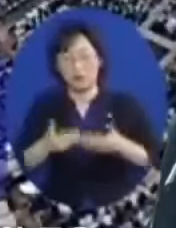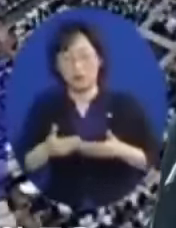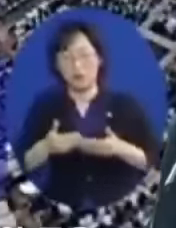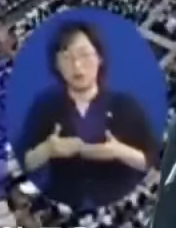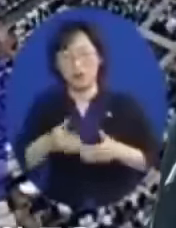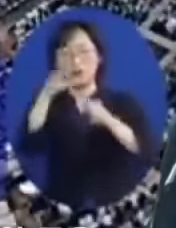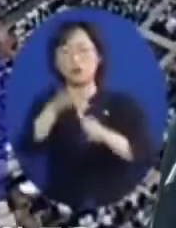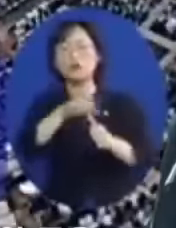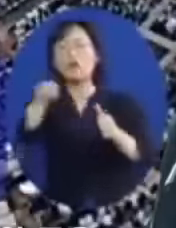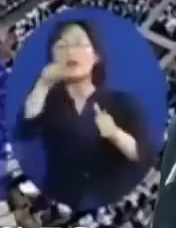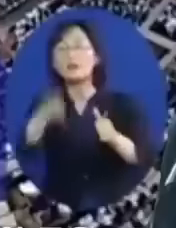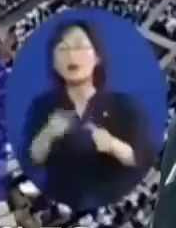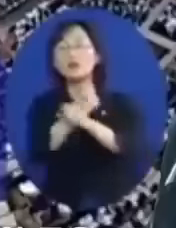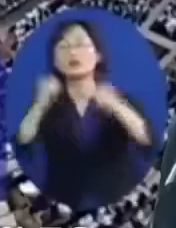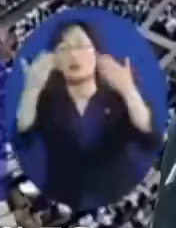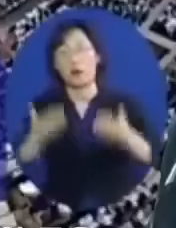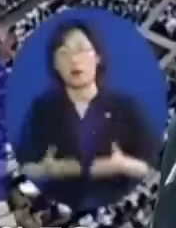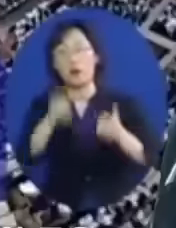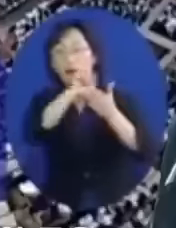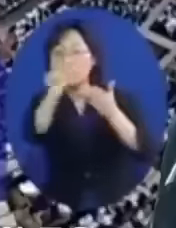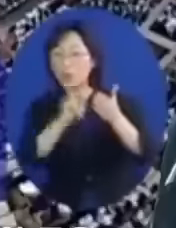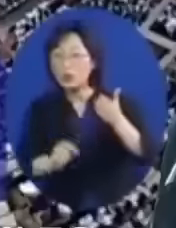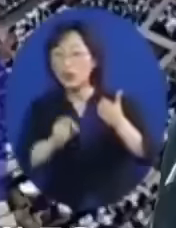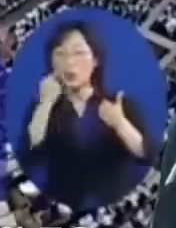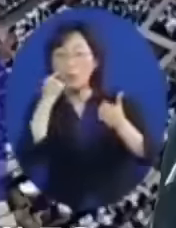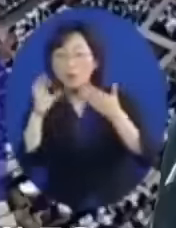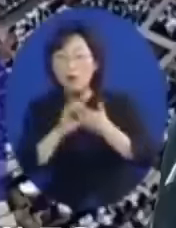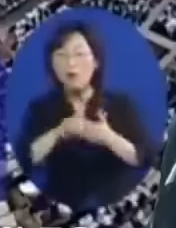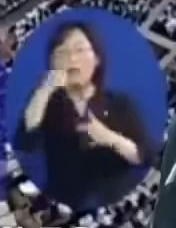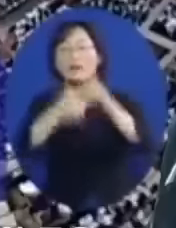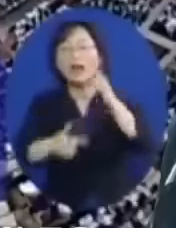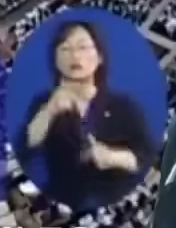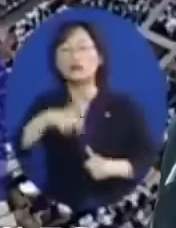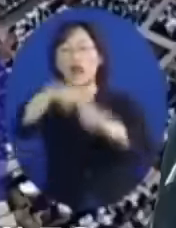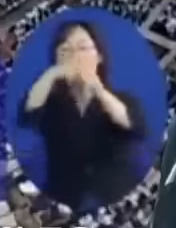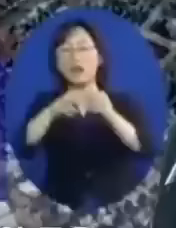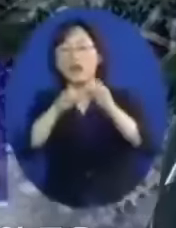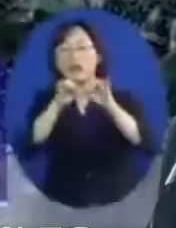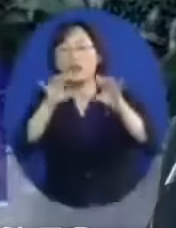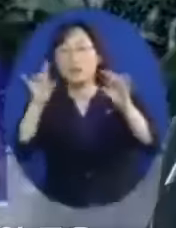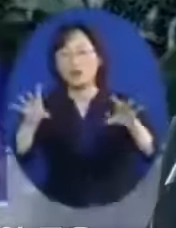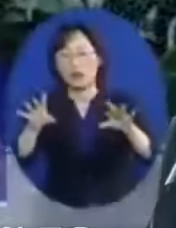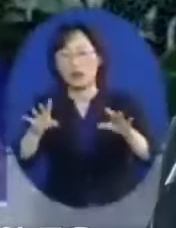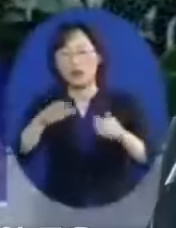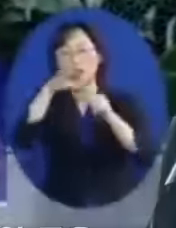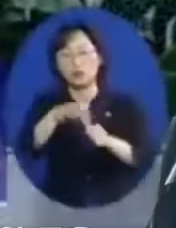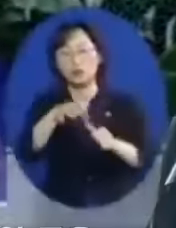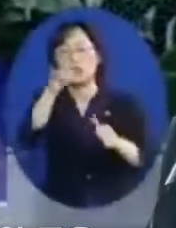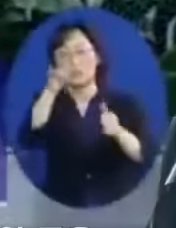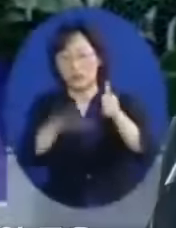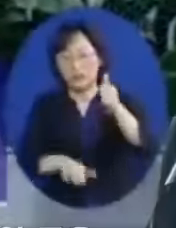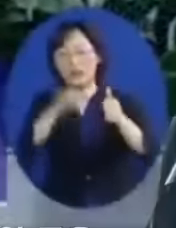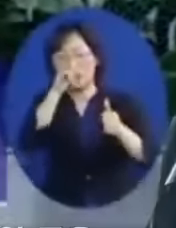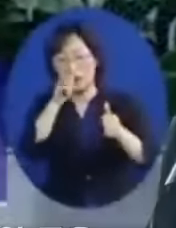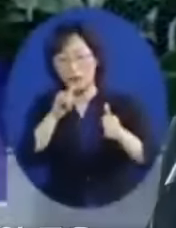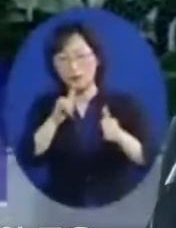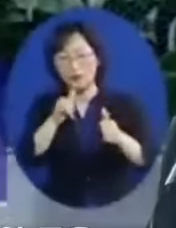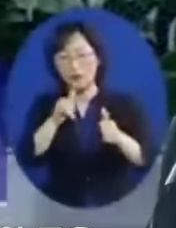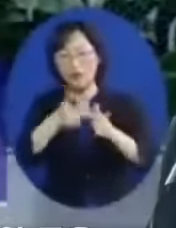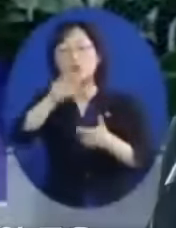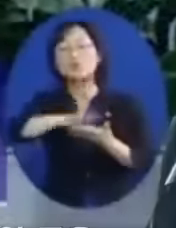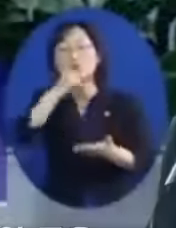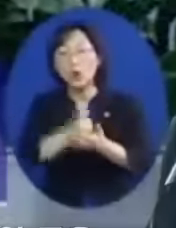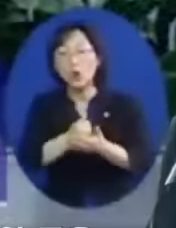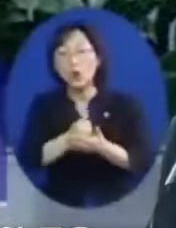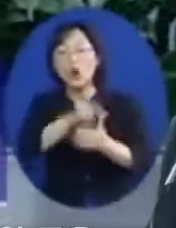우리를 속량하였으니 기록된 바 나무에 달린 자마다 저주하리는 자라 하였습니다. 이는 그리스도 예수 안에서 하나님